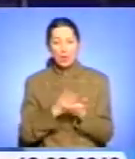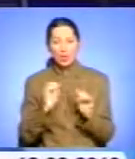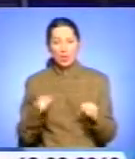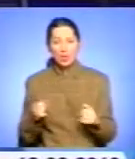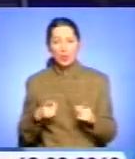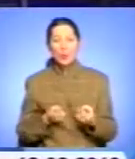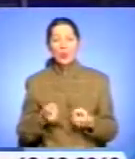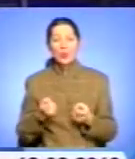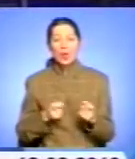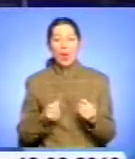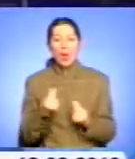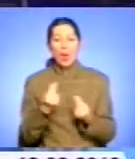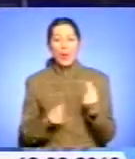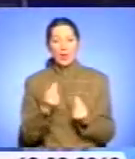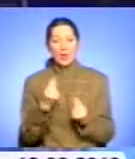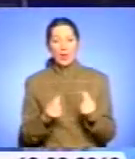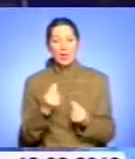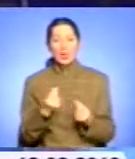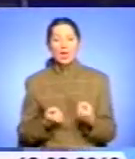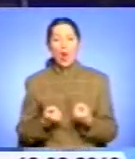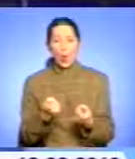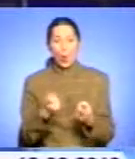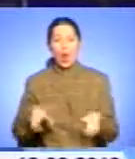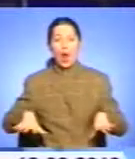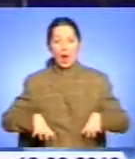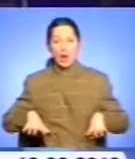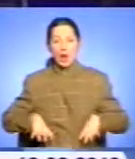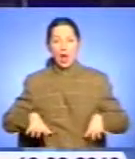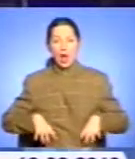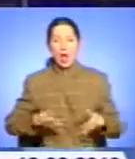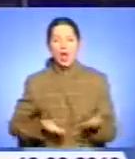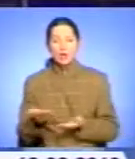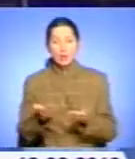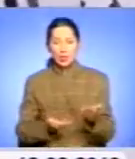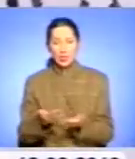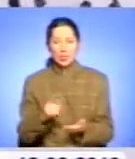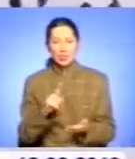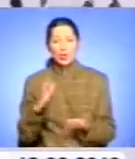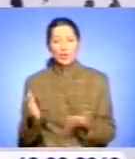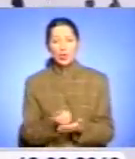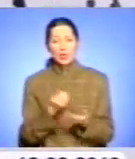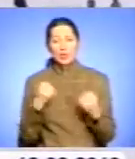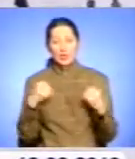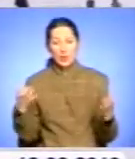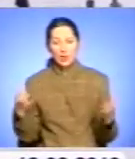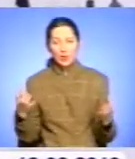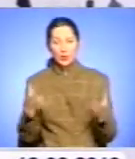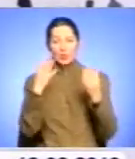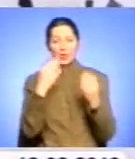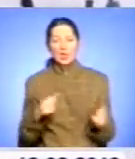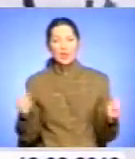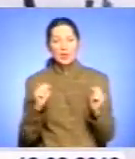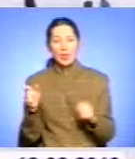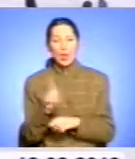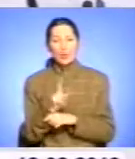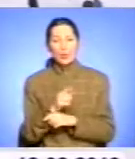у конкурсах, забавах, вікторинах. Чи вдалося свято, бачила Марія Котенко. День зими у Тернополі вже